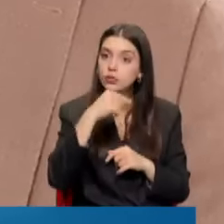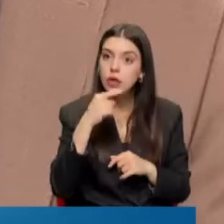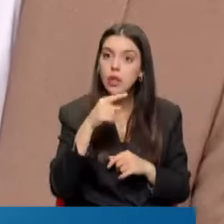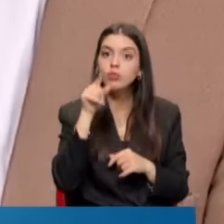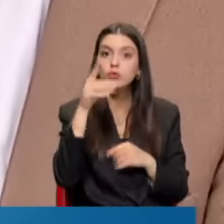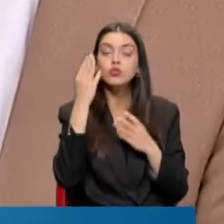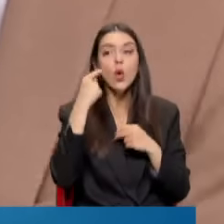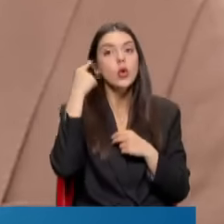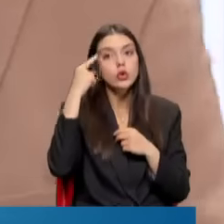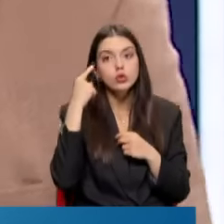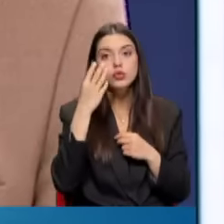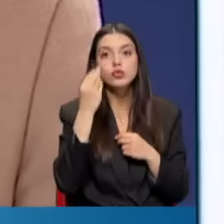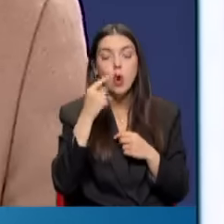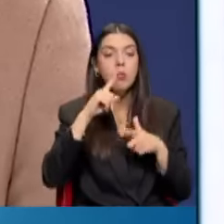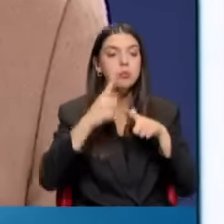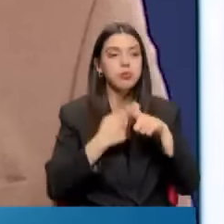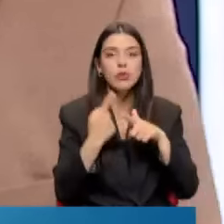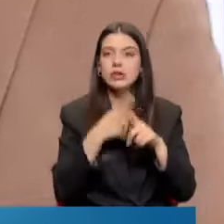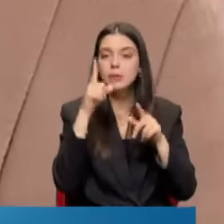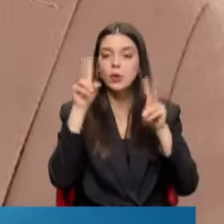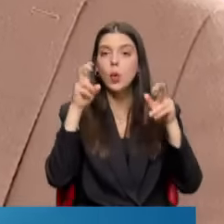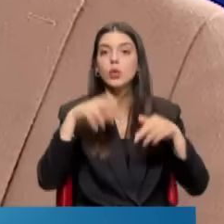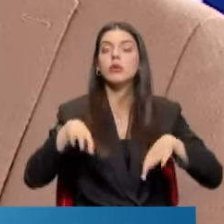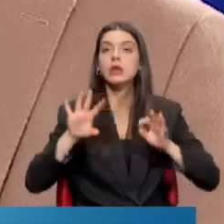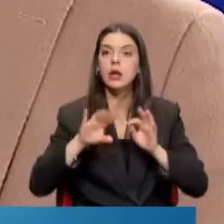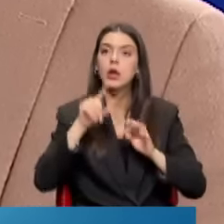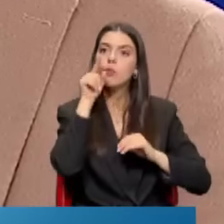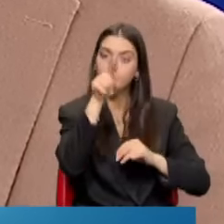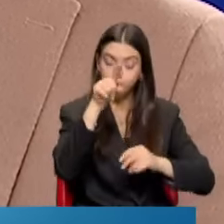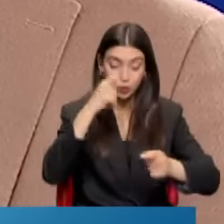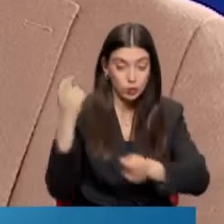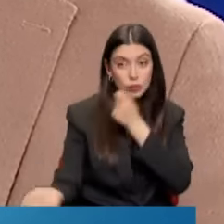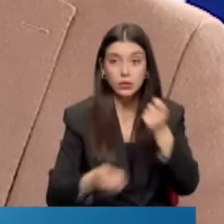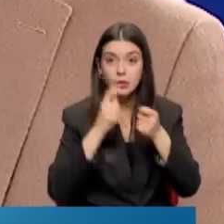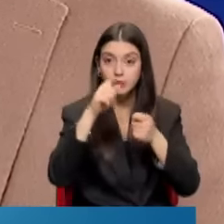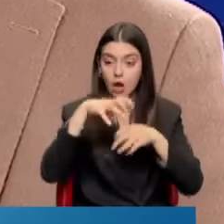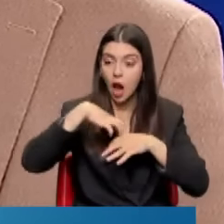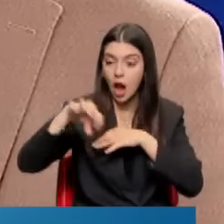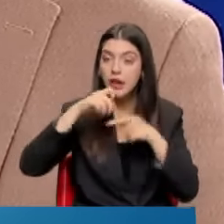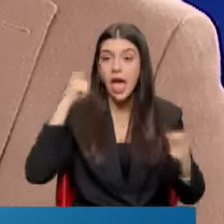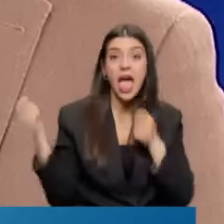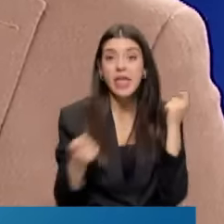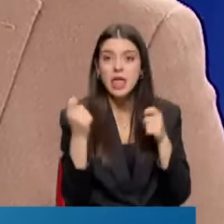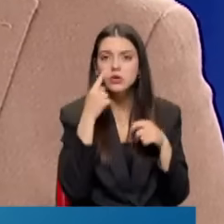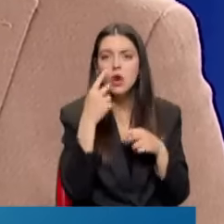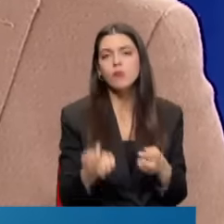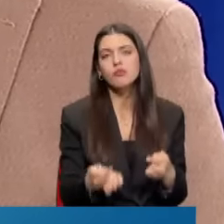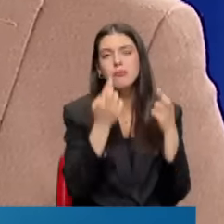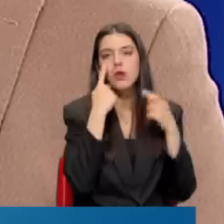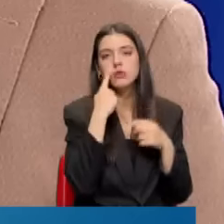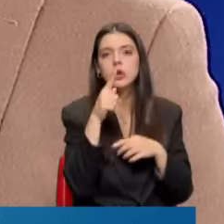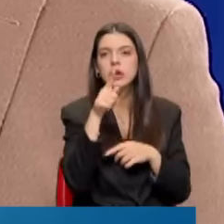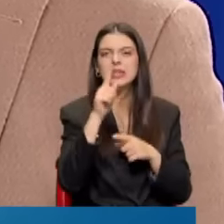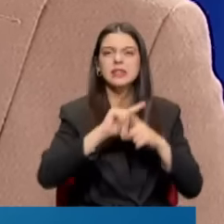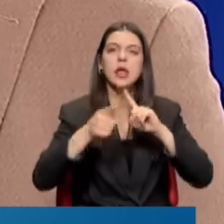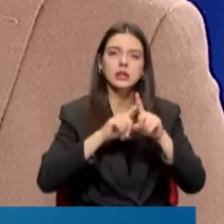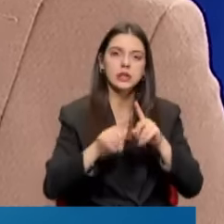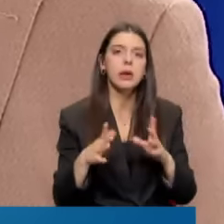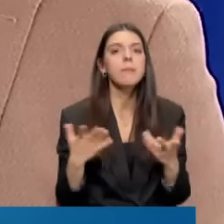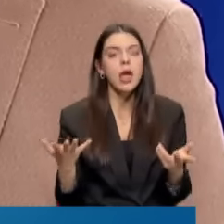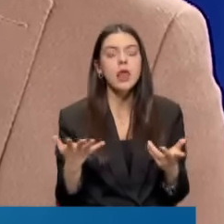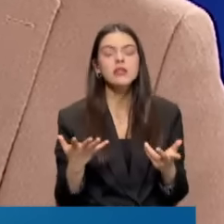kaybettirmek üzerine proje yapılacak bir konu değil bununla uğraşıp buraya ayıracağın enerjiyi boşa görüyorlar bütün siyasetçiler Belli ki